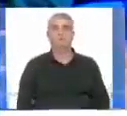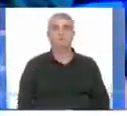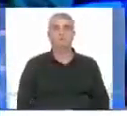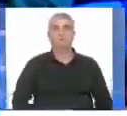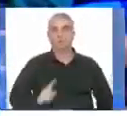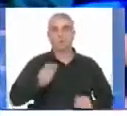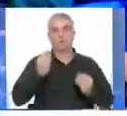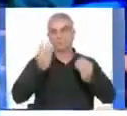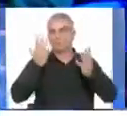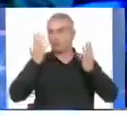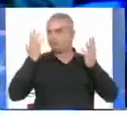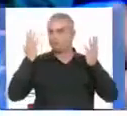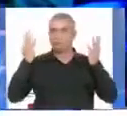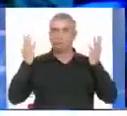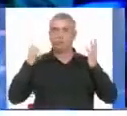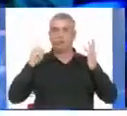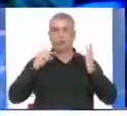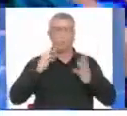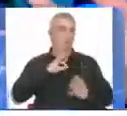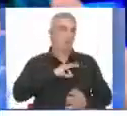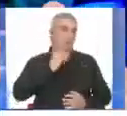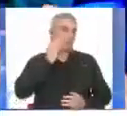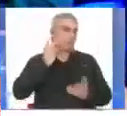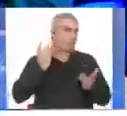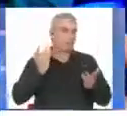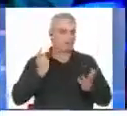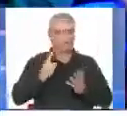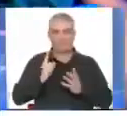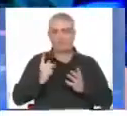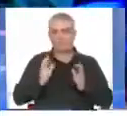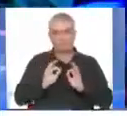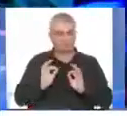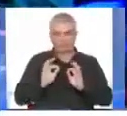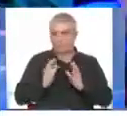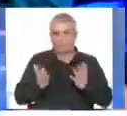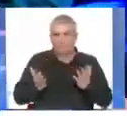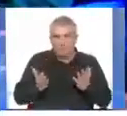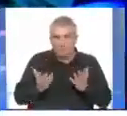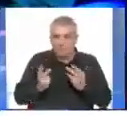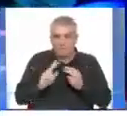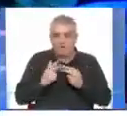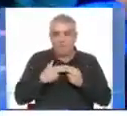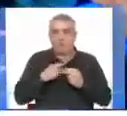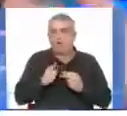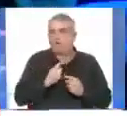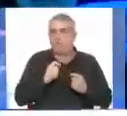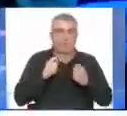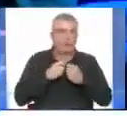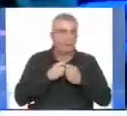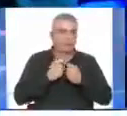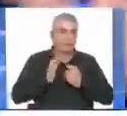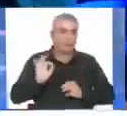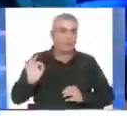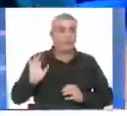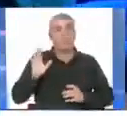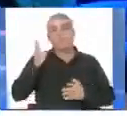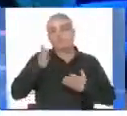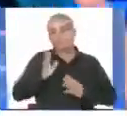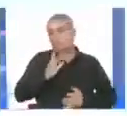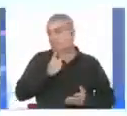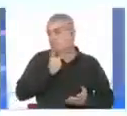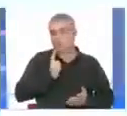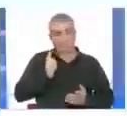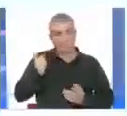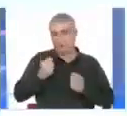לא משהו, לא טובת הנאה ולא דבר כזה קרוב לזה, לא קשור לבן, בן פרטי, לא